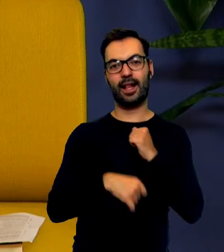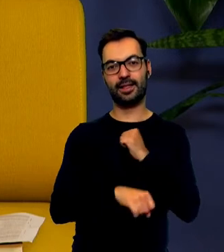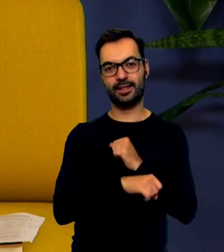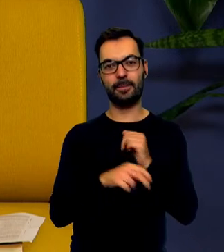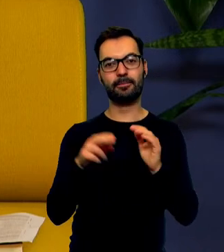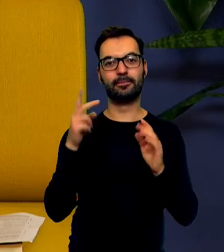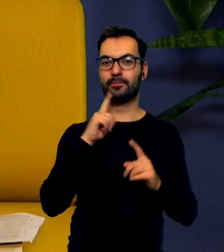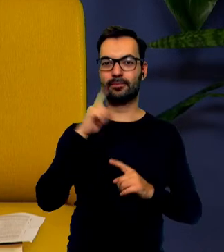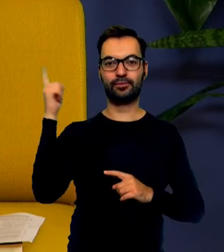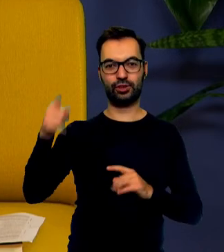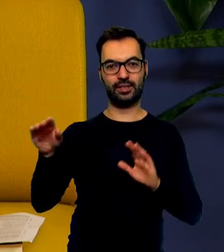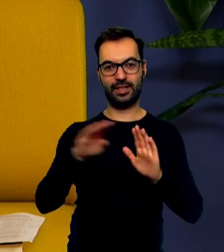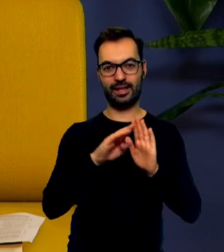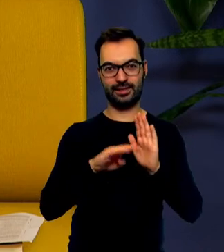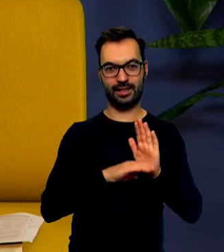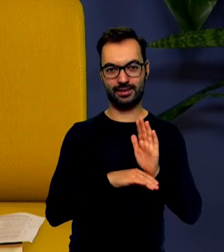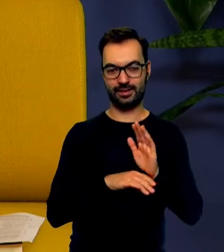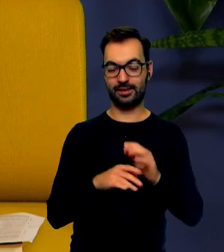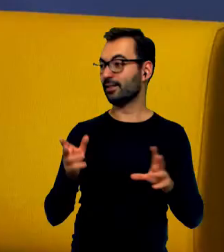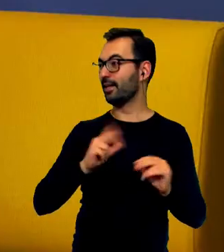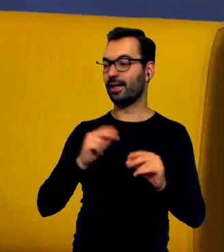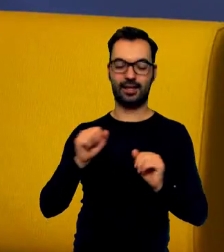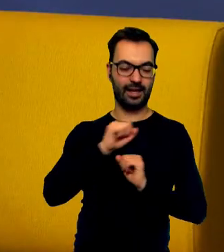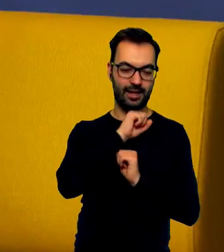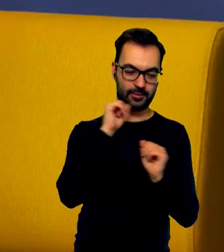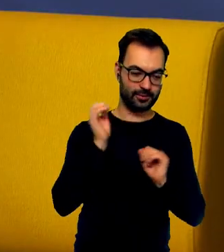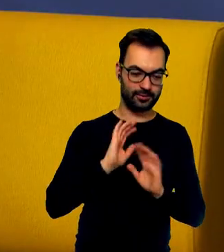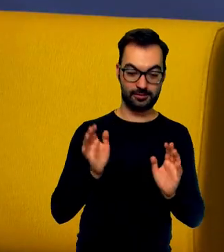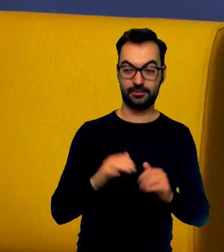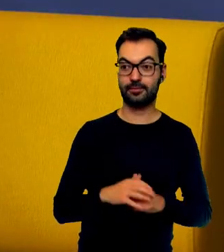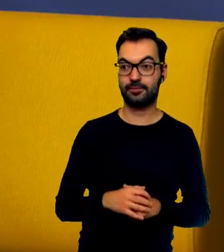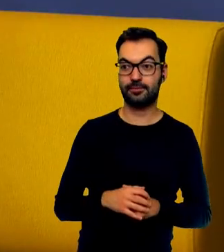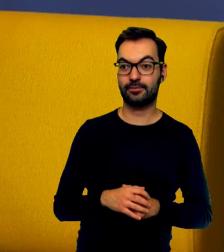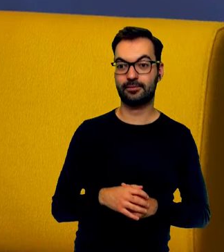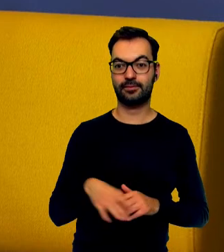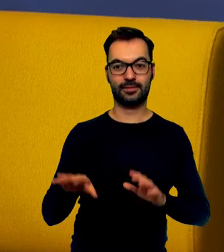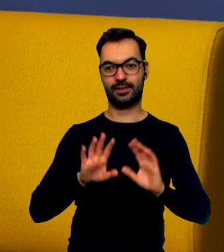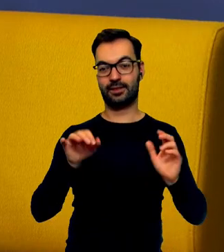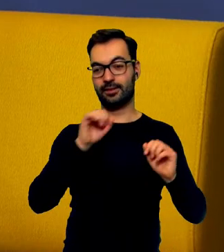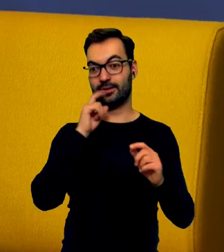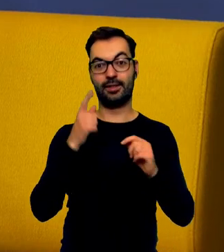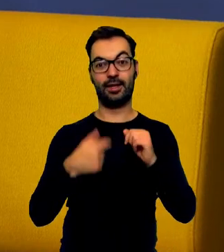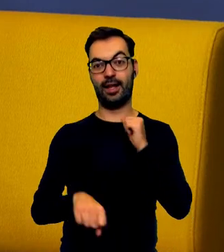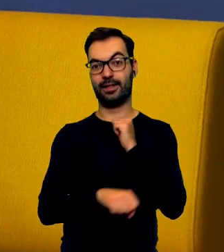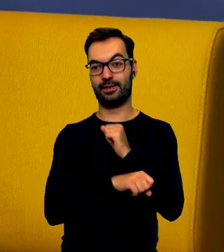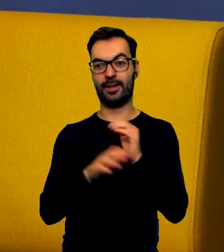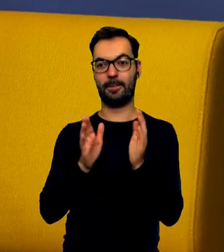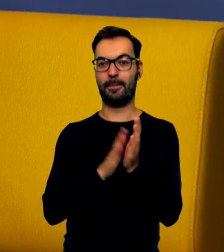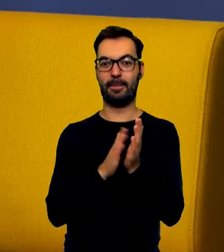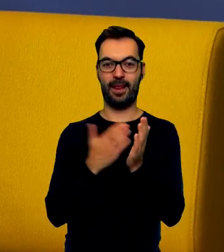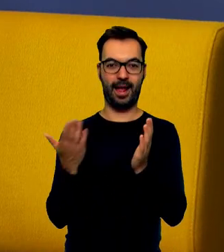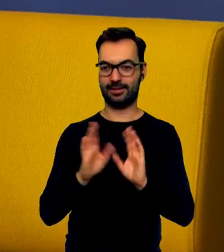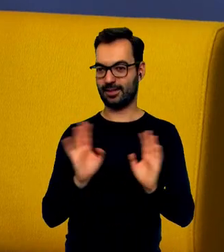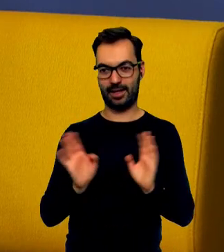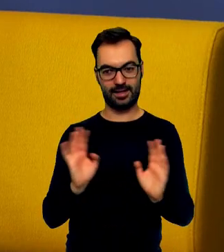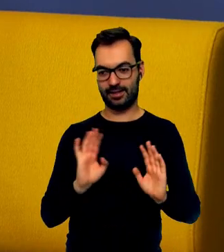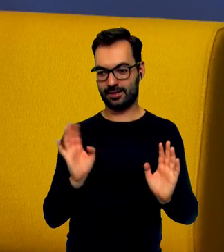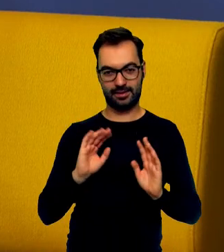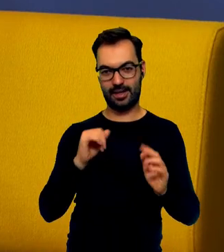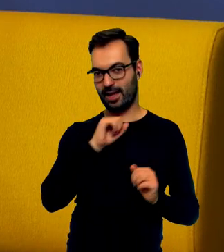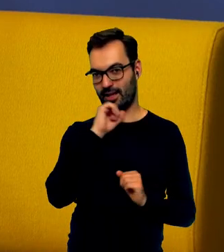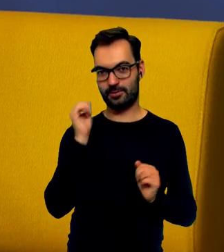alternatywnych przykazań? Bardzo ciekawe pytanie. Nie, no gdzieżbym się brał za alternatywę dla Biblii? Broń Boże,